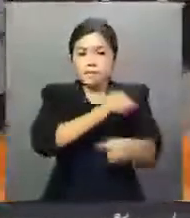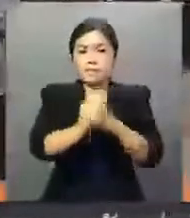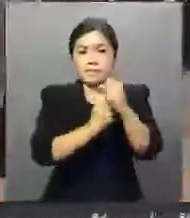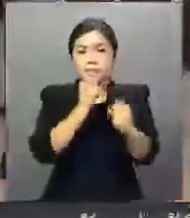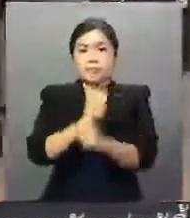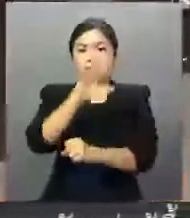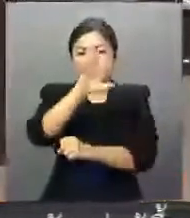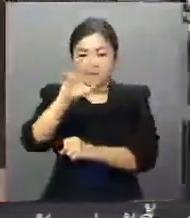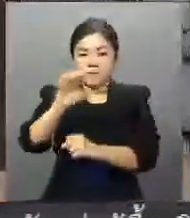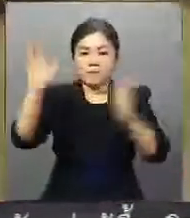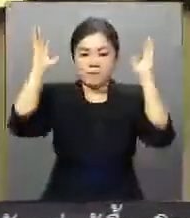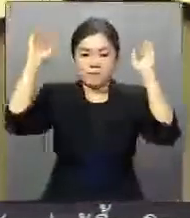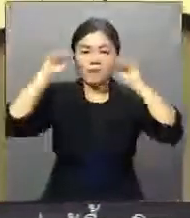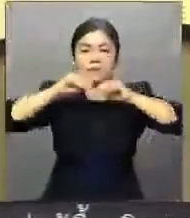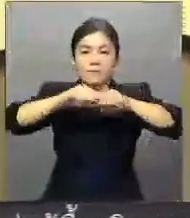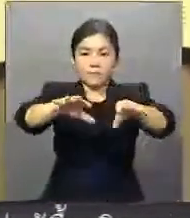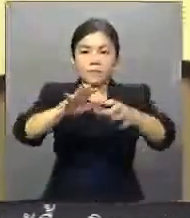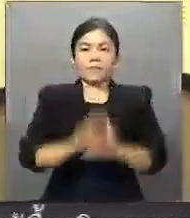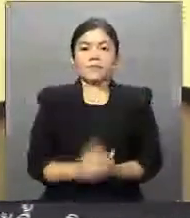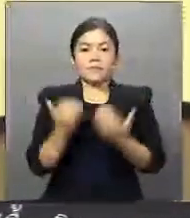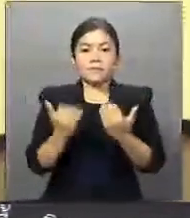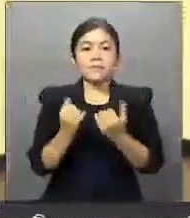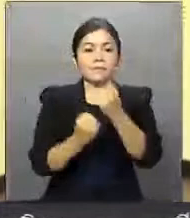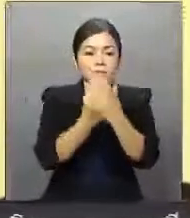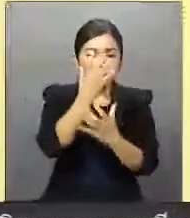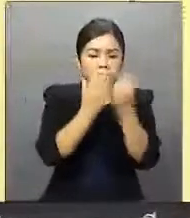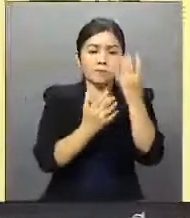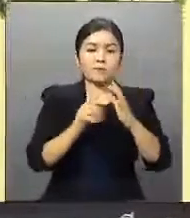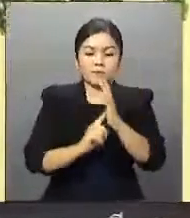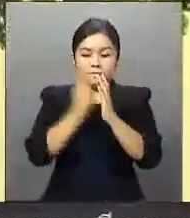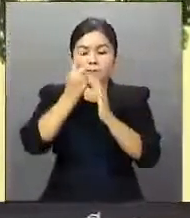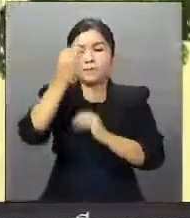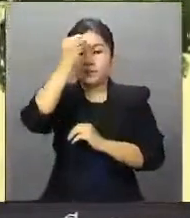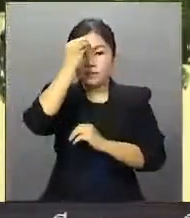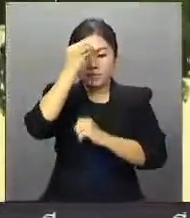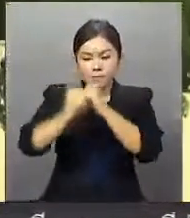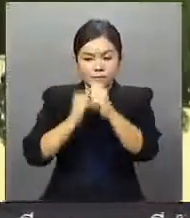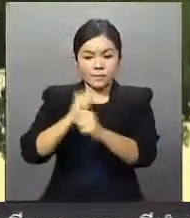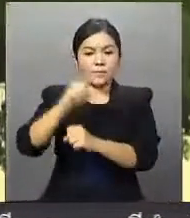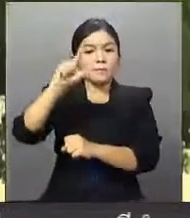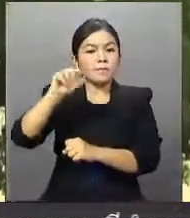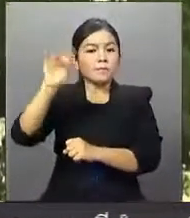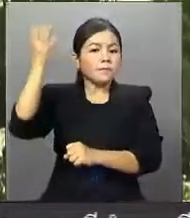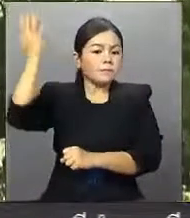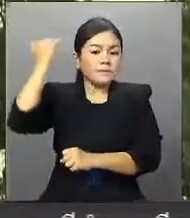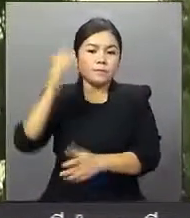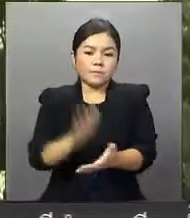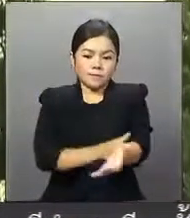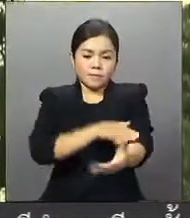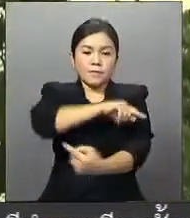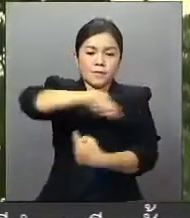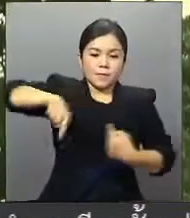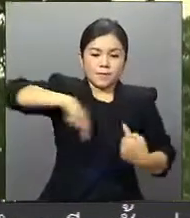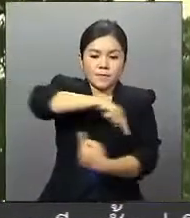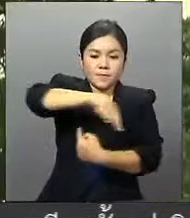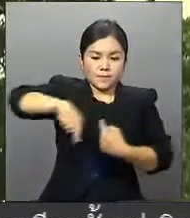าจัดแสดงด้วยงาน World Bonsai Convention จัดขึ้นครั้งแรกที่ญี่ปุ่นเมื่อ28ปีก่อนนะครับจากนั้นก็วนไปจัดในห